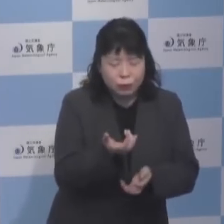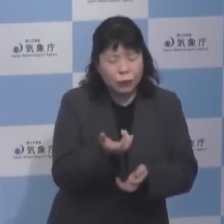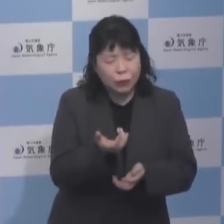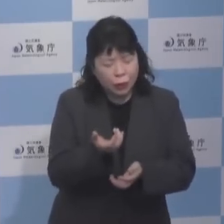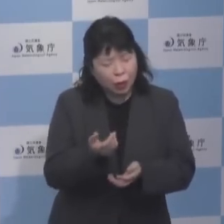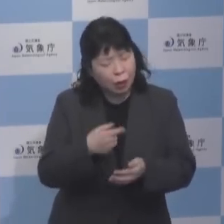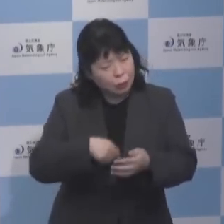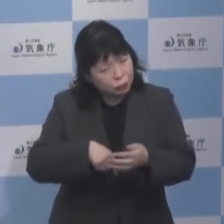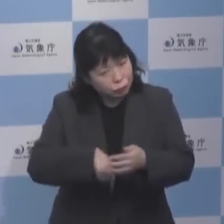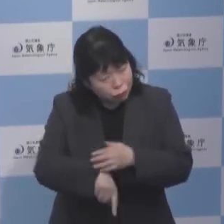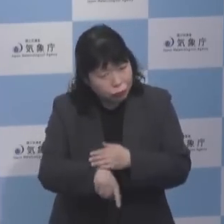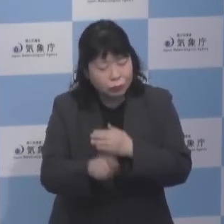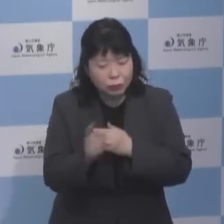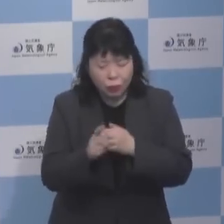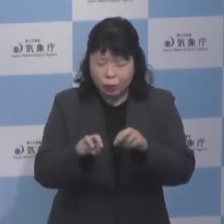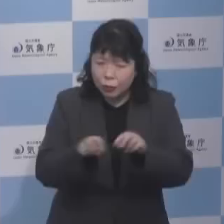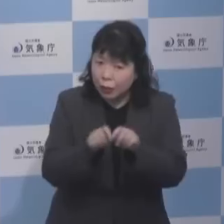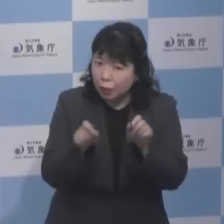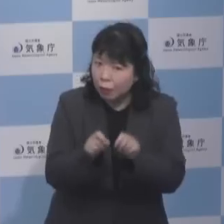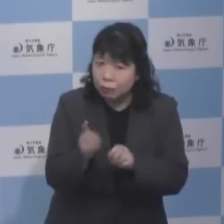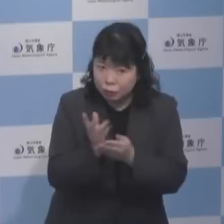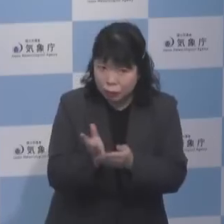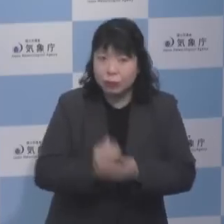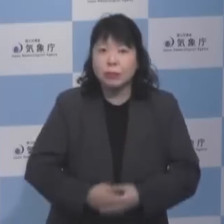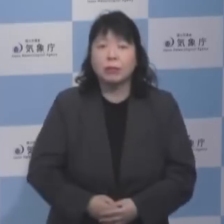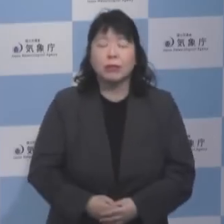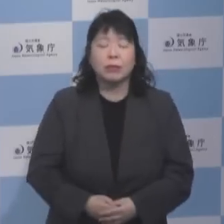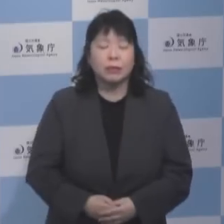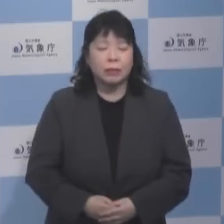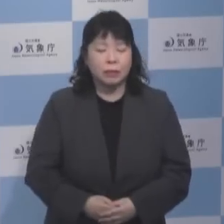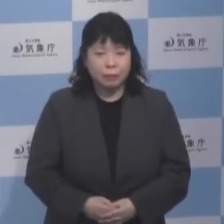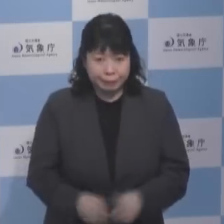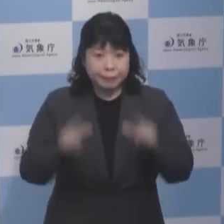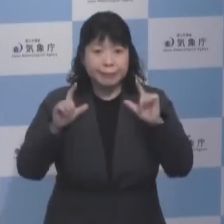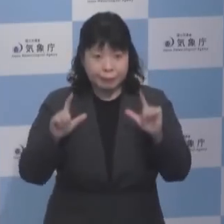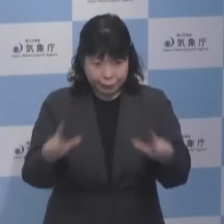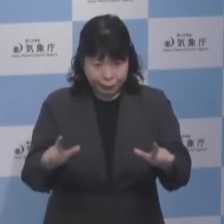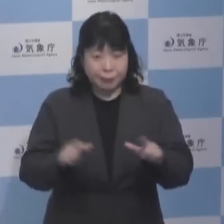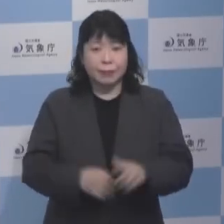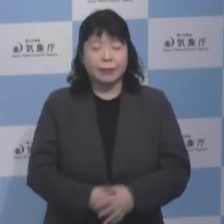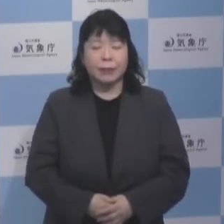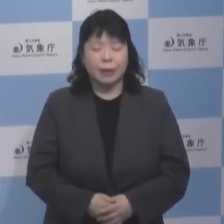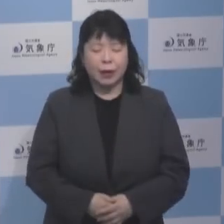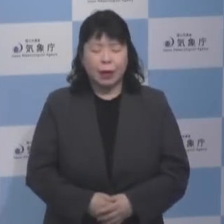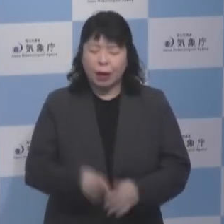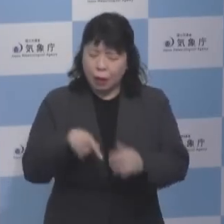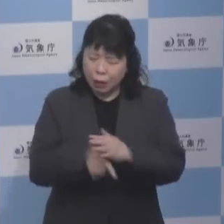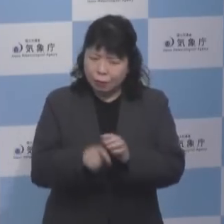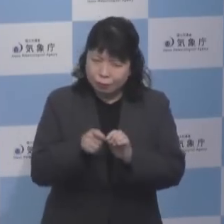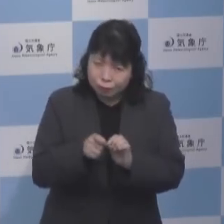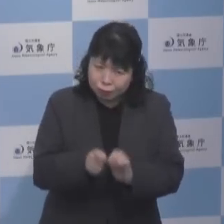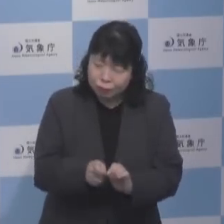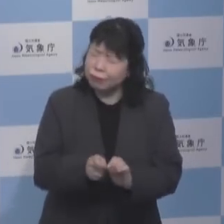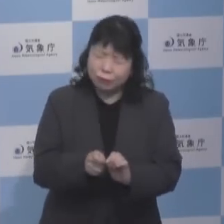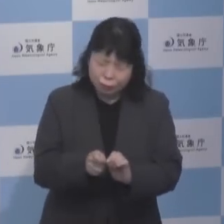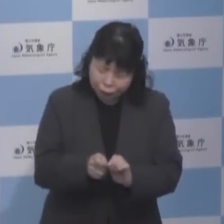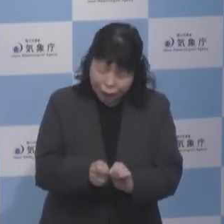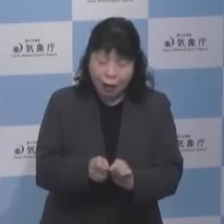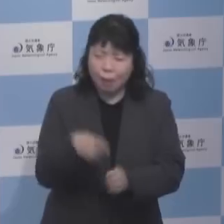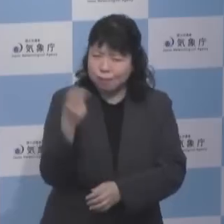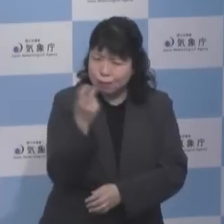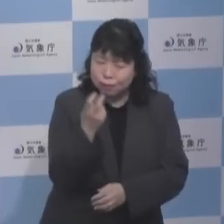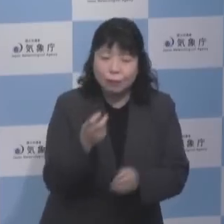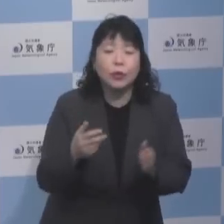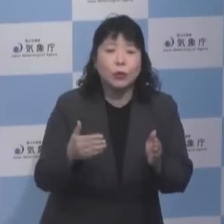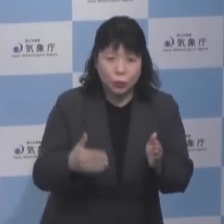しょうか。 そうですね、詳細な原因というのはまだ調査段階だと認